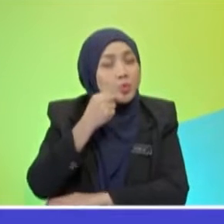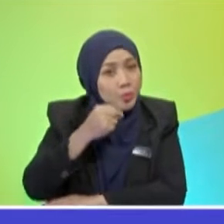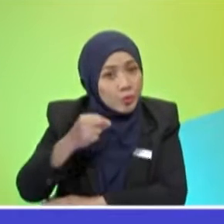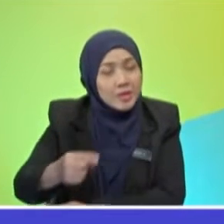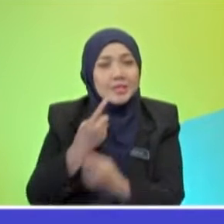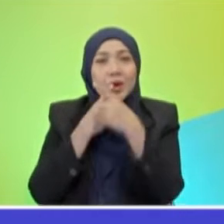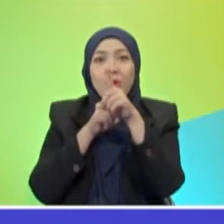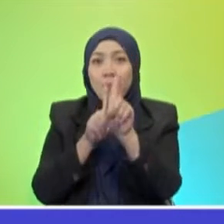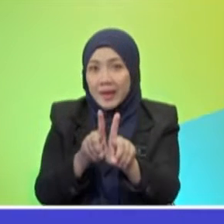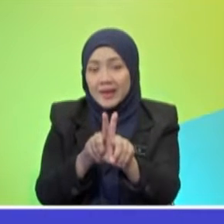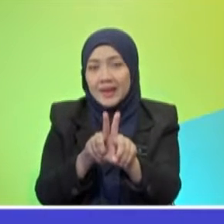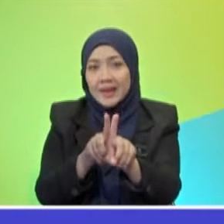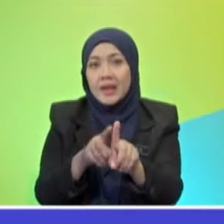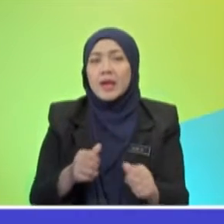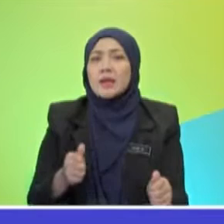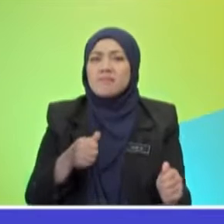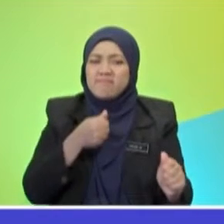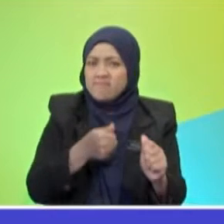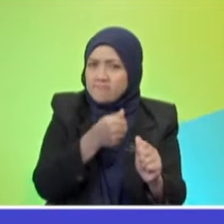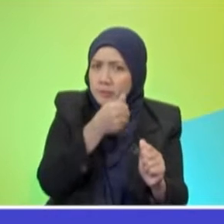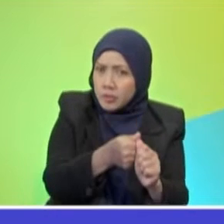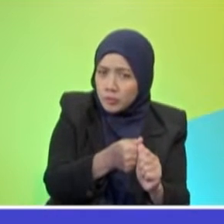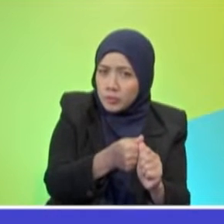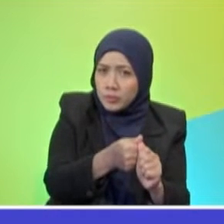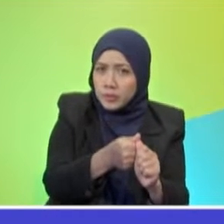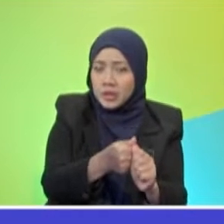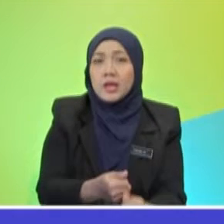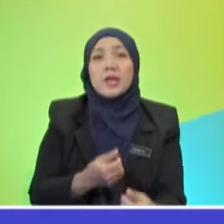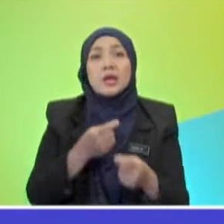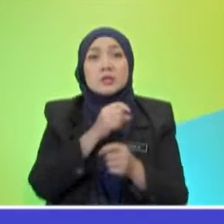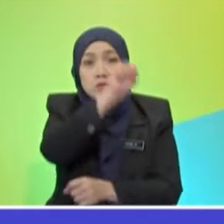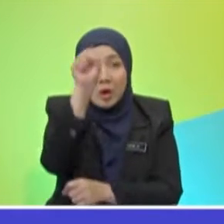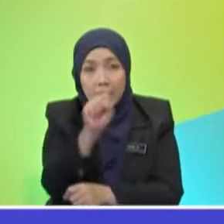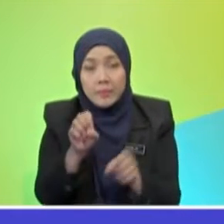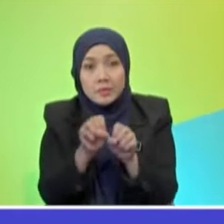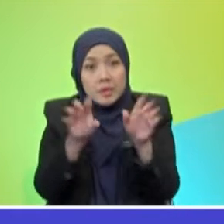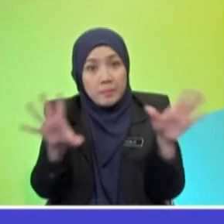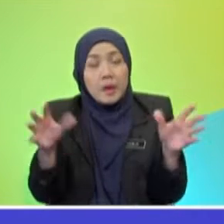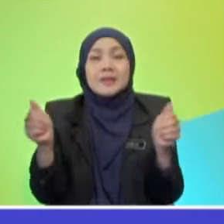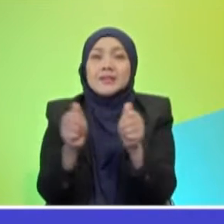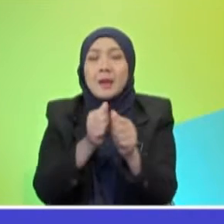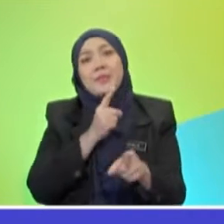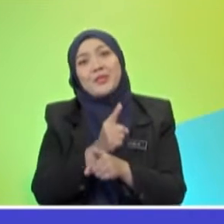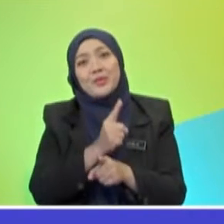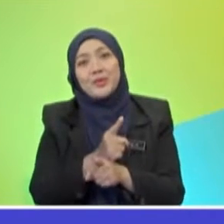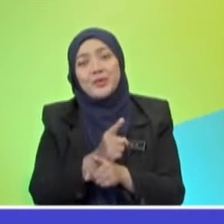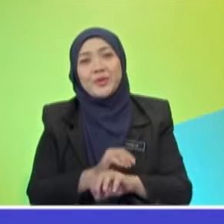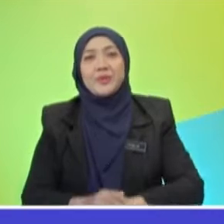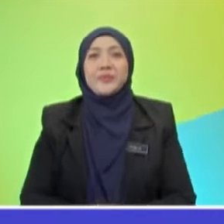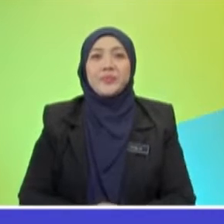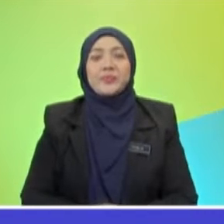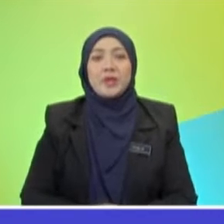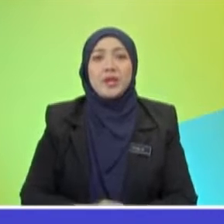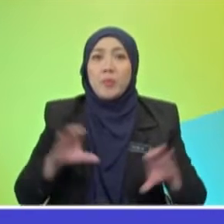jawapan berdasarkan soalan bercapah dengan betulnya. Jadi Mira, mereka harus membina dan